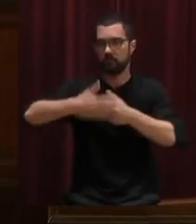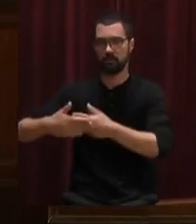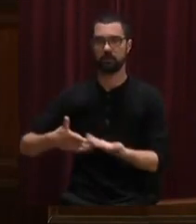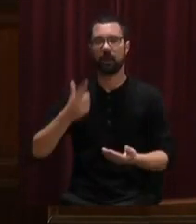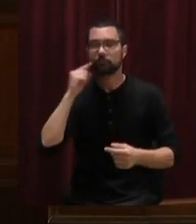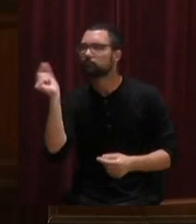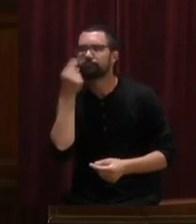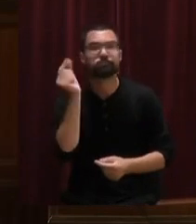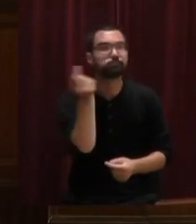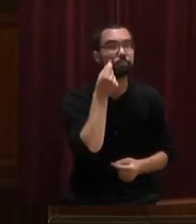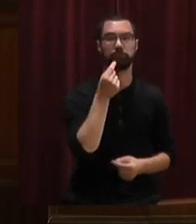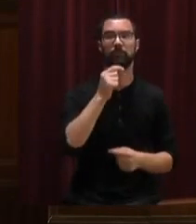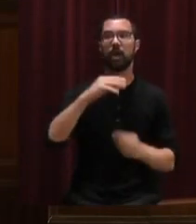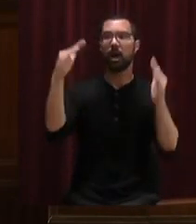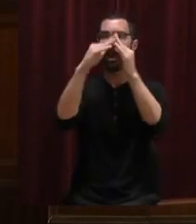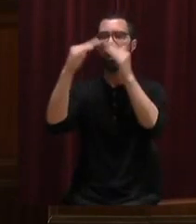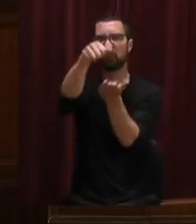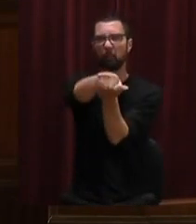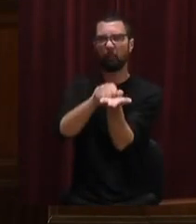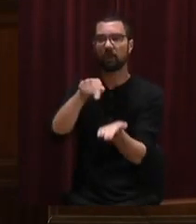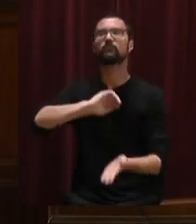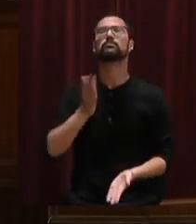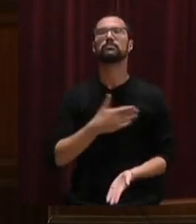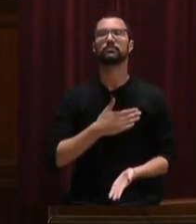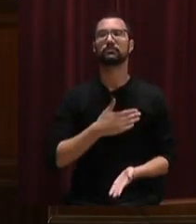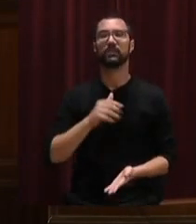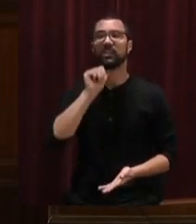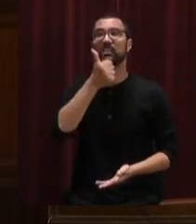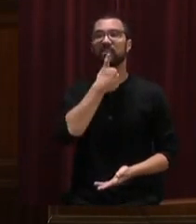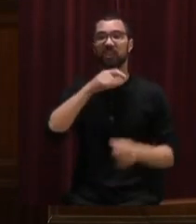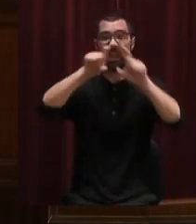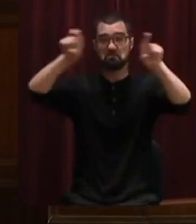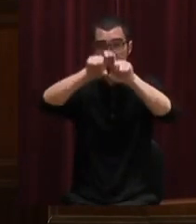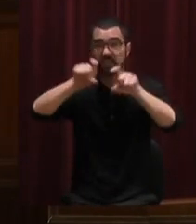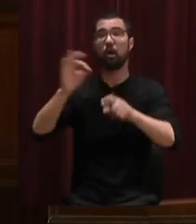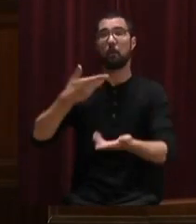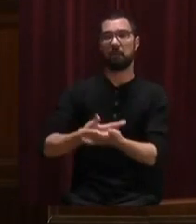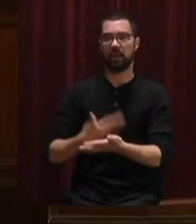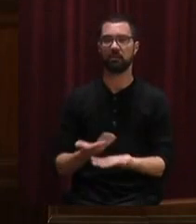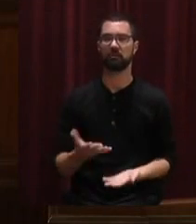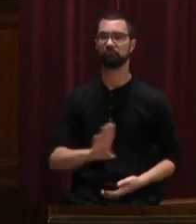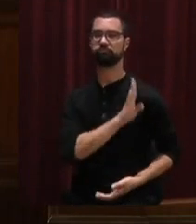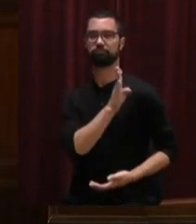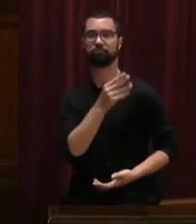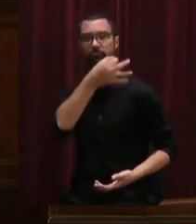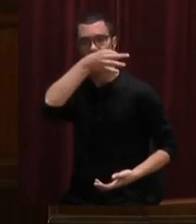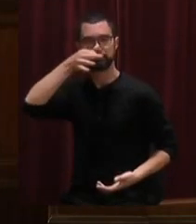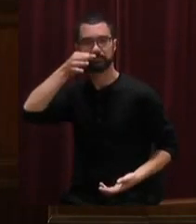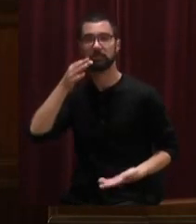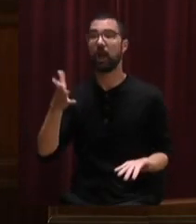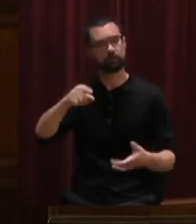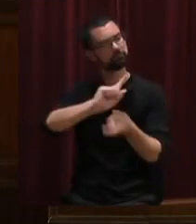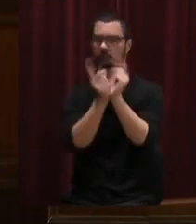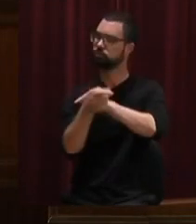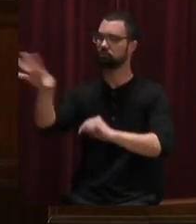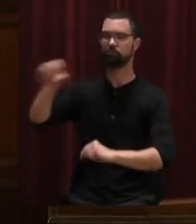de 1.000 pisos buits en mans, bàsicament, de bancs i fons d'inversió. Ara sortiran al mercat en règim de lloguer social,